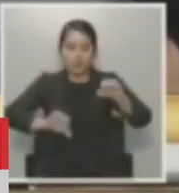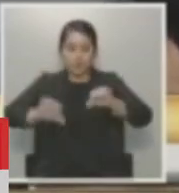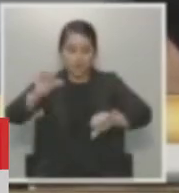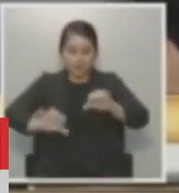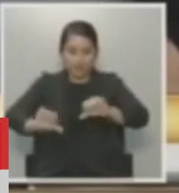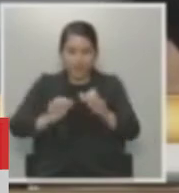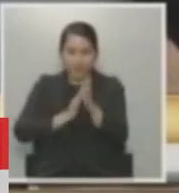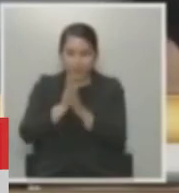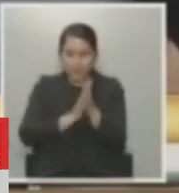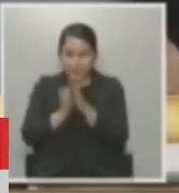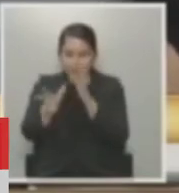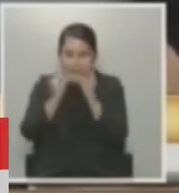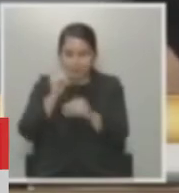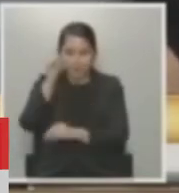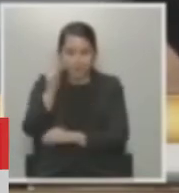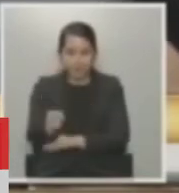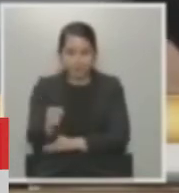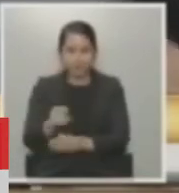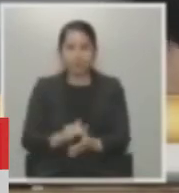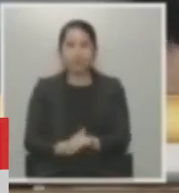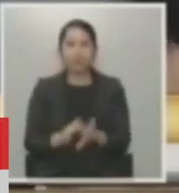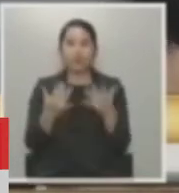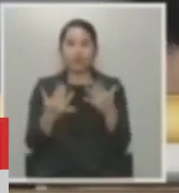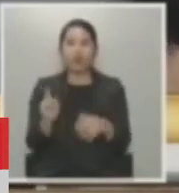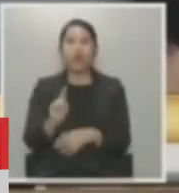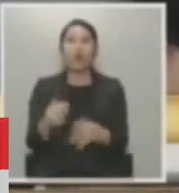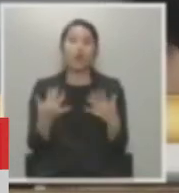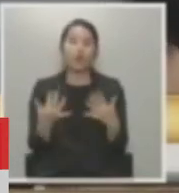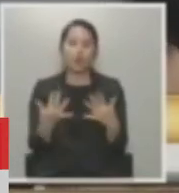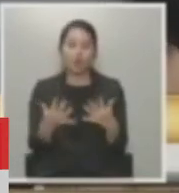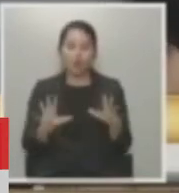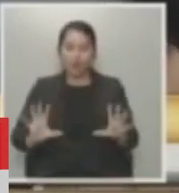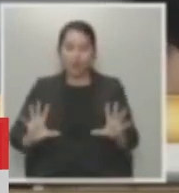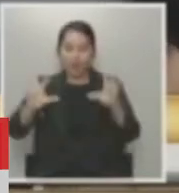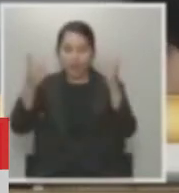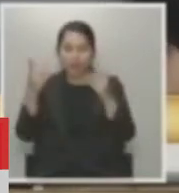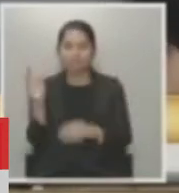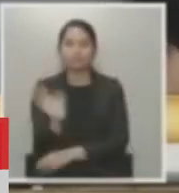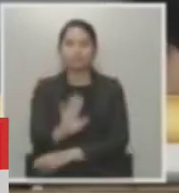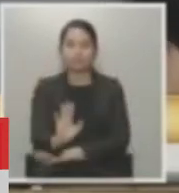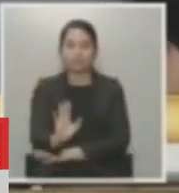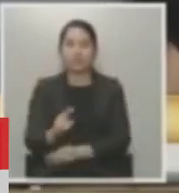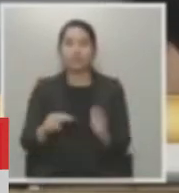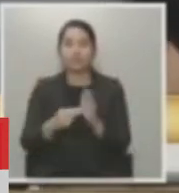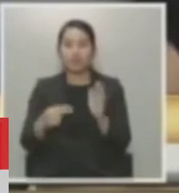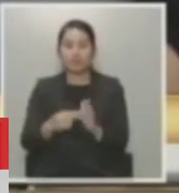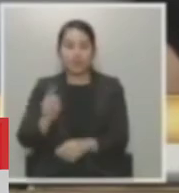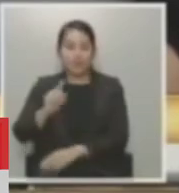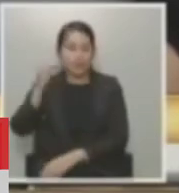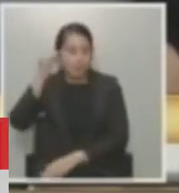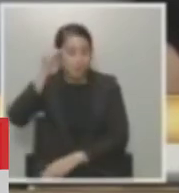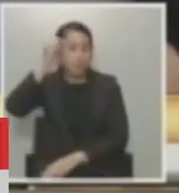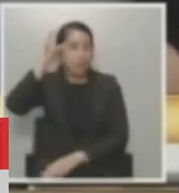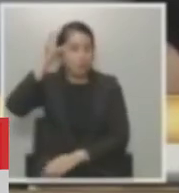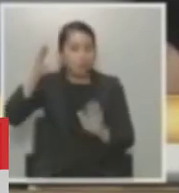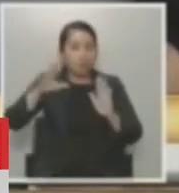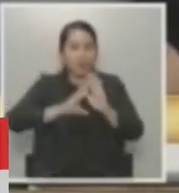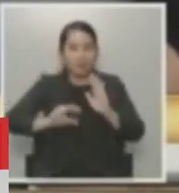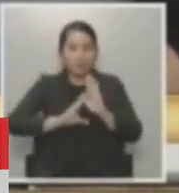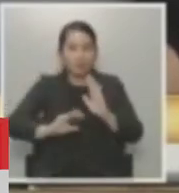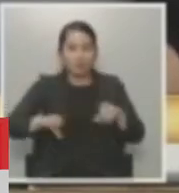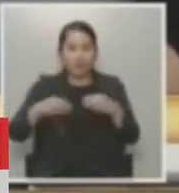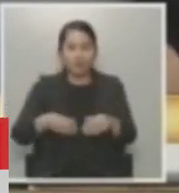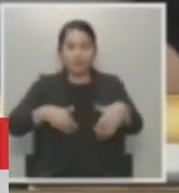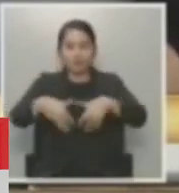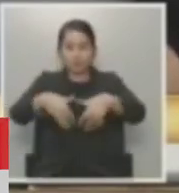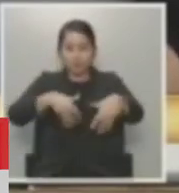าจังค่ะสวดมนต์หรือว่าคิดแค่ดีคิดว่าเดี๋ยวก็หายมันไม่หายค่ะมันต้องให้ความรู้กับพี่น้องประชาชนต้อง